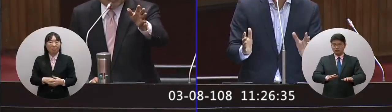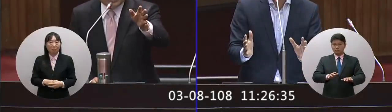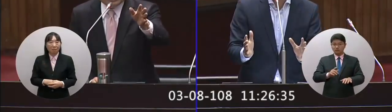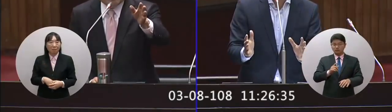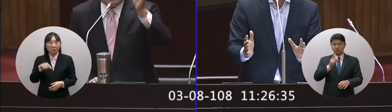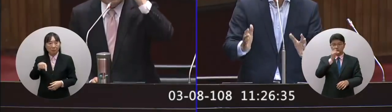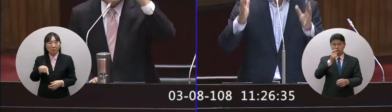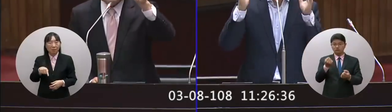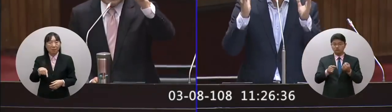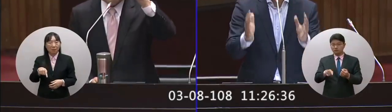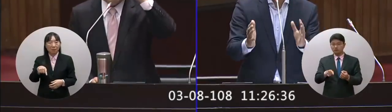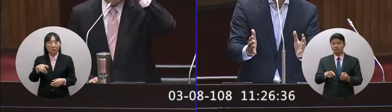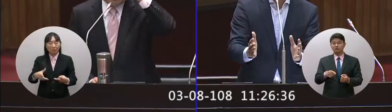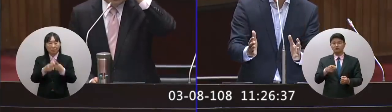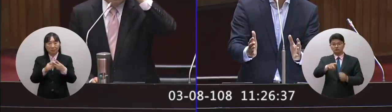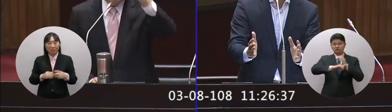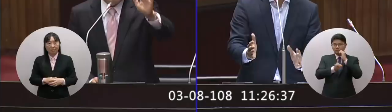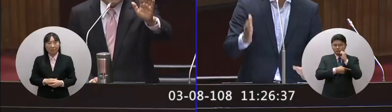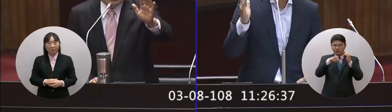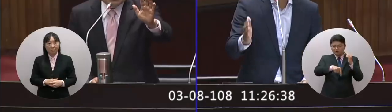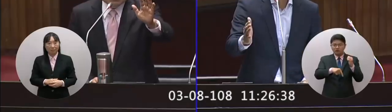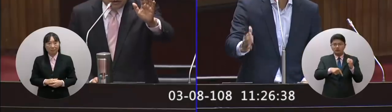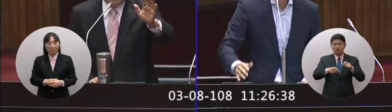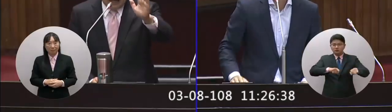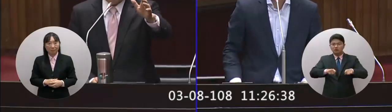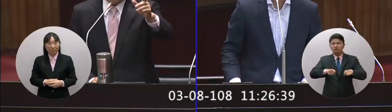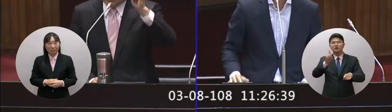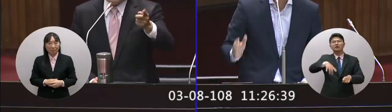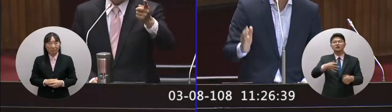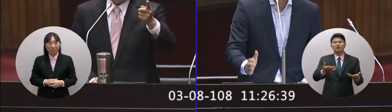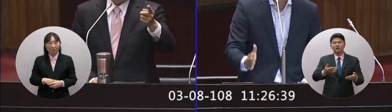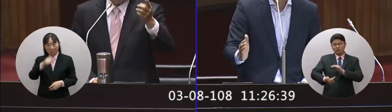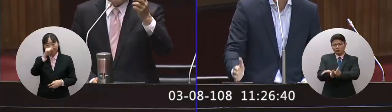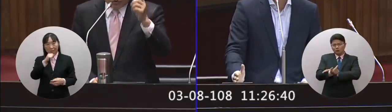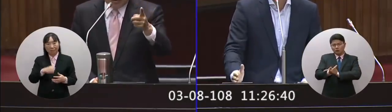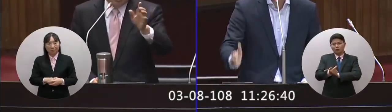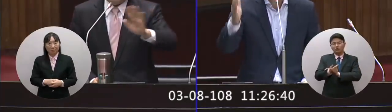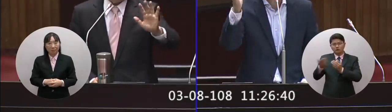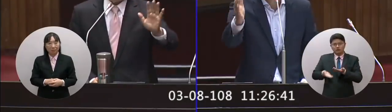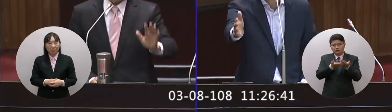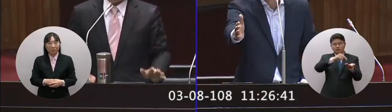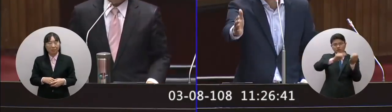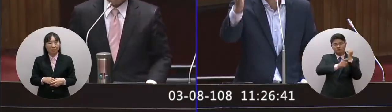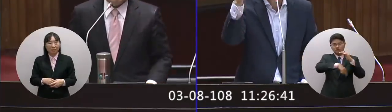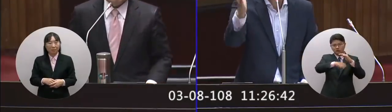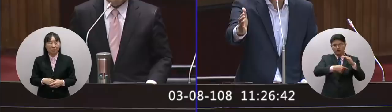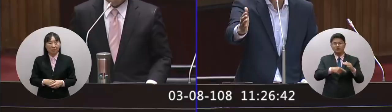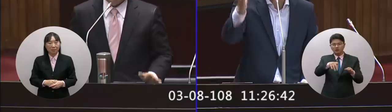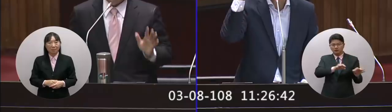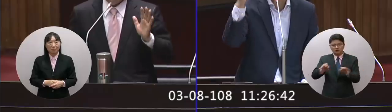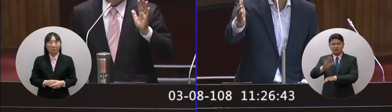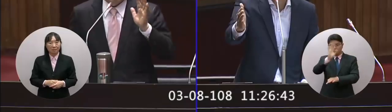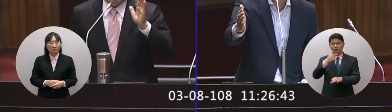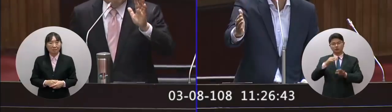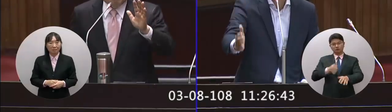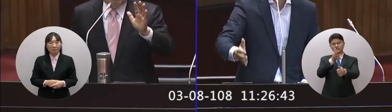只是靠一张嘴。 第三， 你的法案在哪里？我赶快送进立法院，不要一拖再拖。今天请教院长，能不能承诺